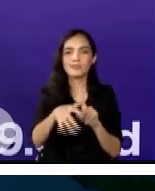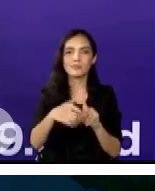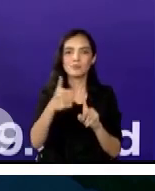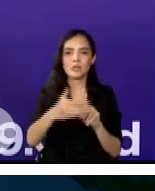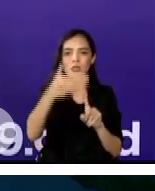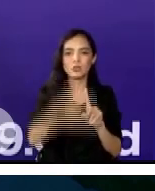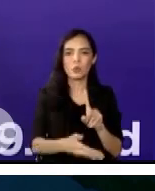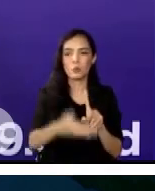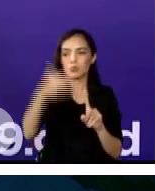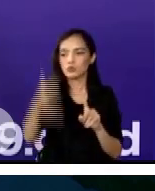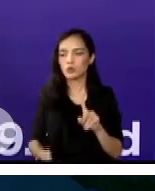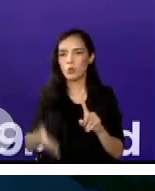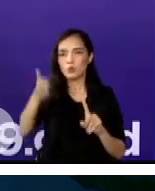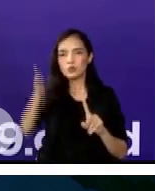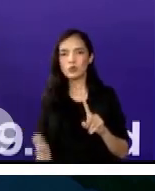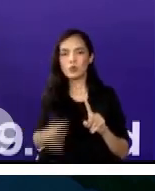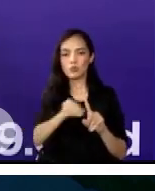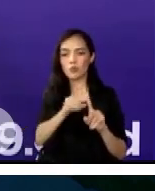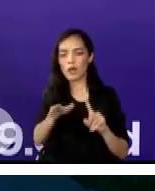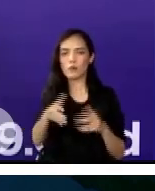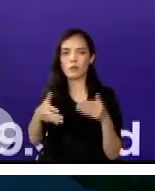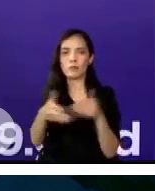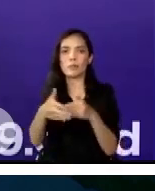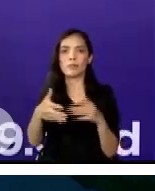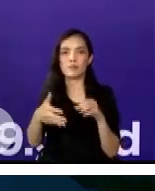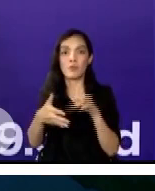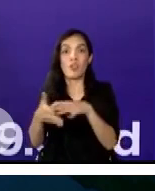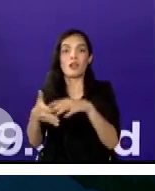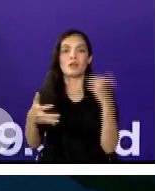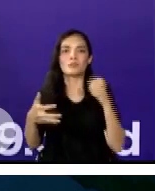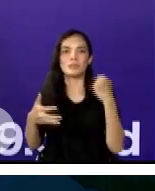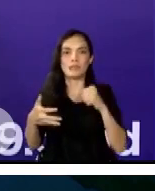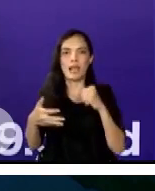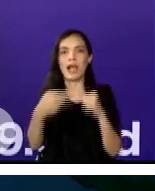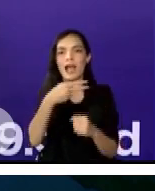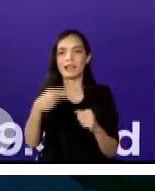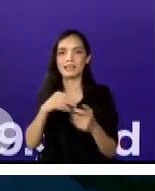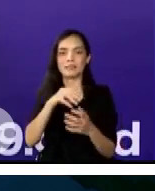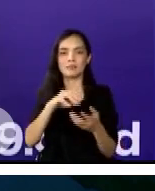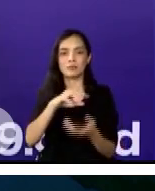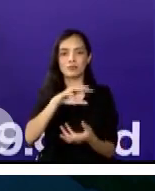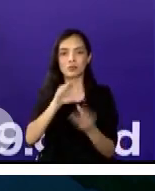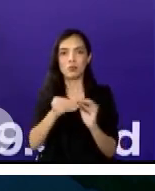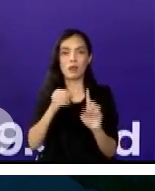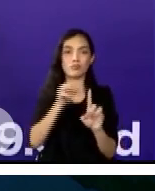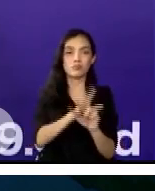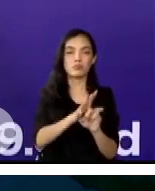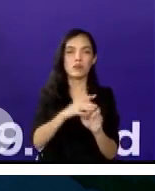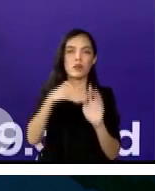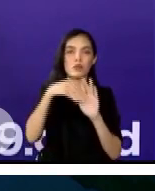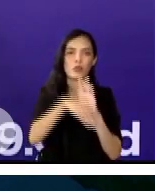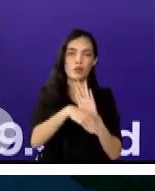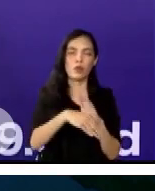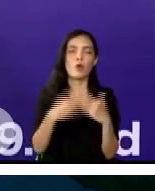rantai penularan sehingga kasusnya juga kita lihat ada penurunan. Dan semoga ini akan terus diberlakukan dan